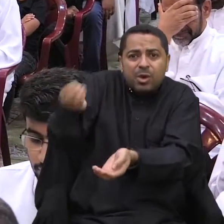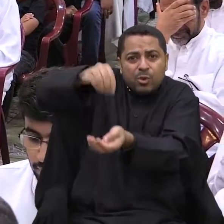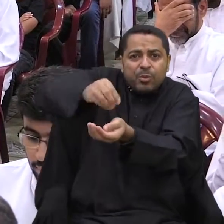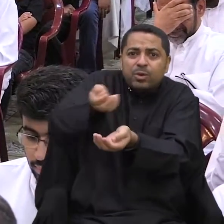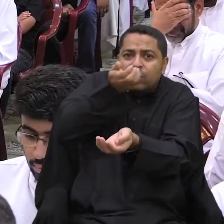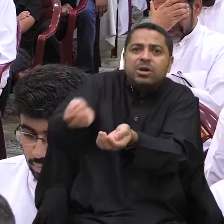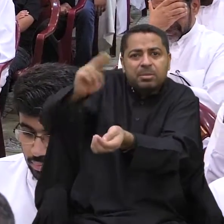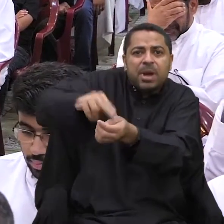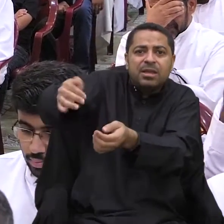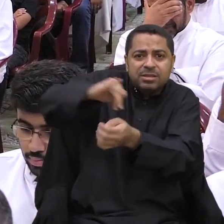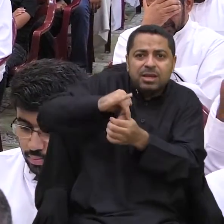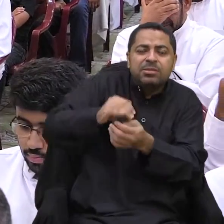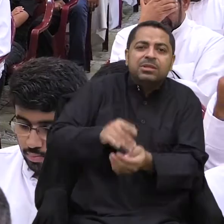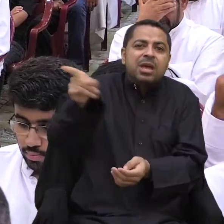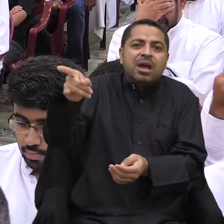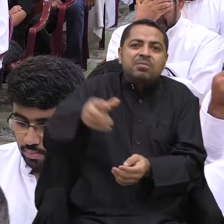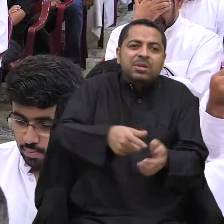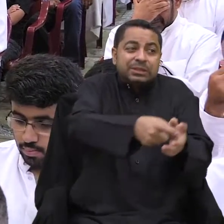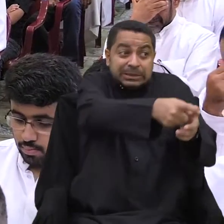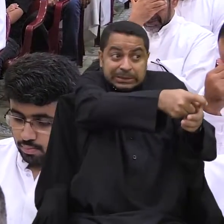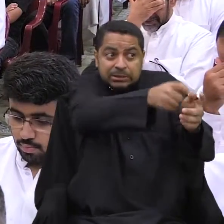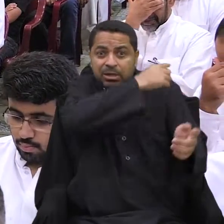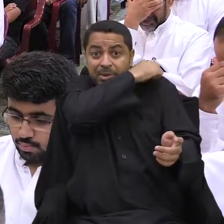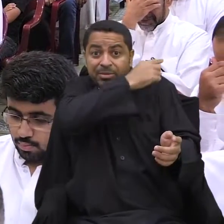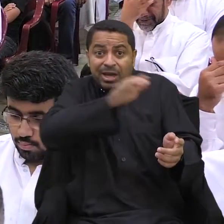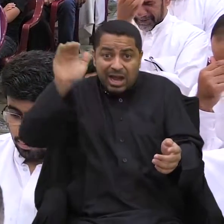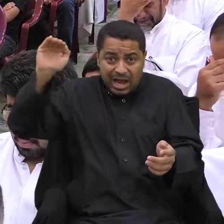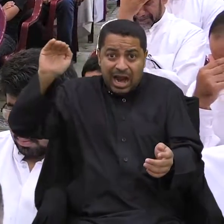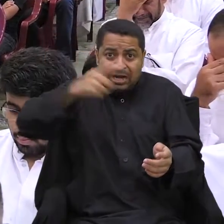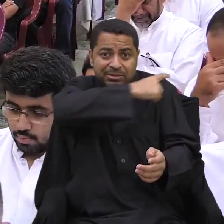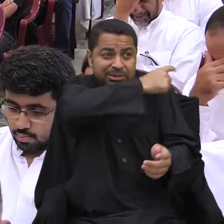فما سقوه إلا بسهم حرملة